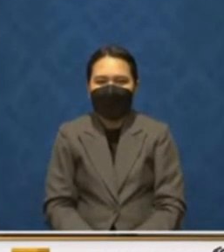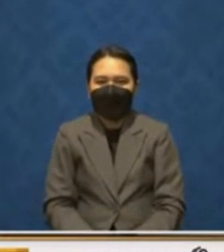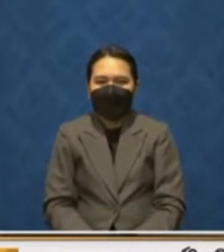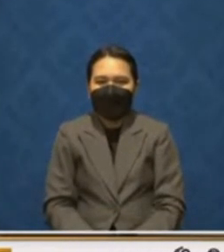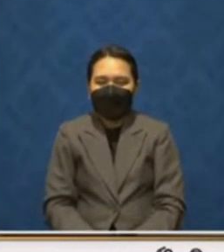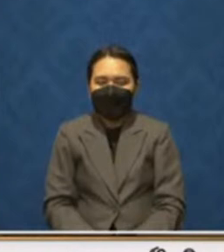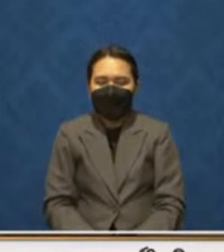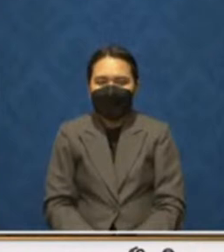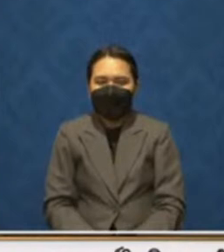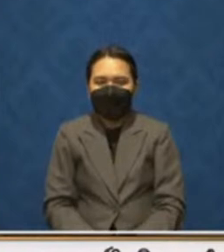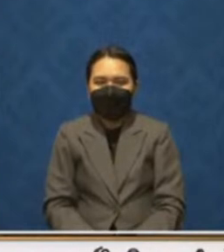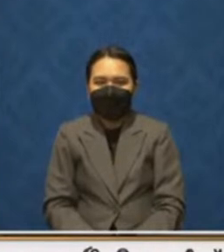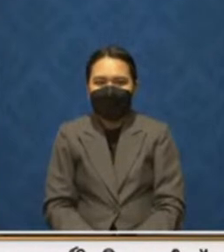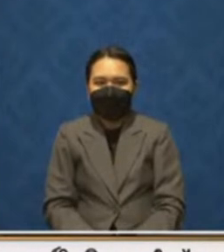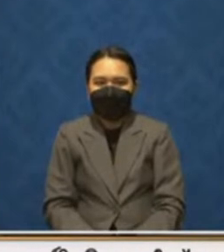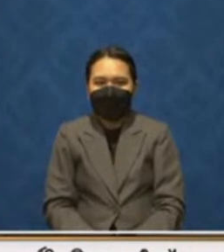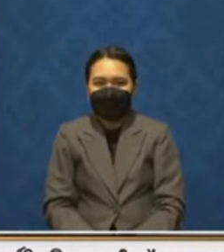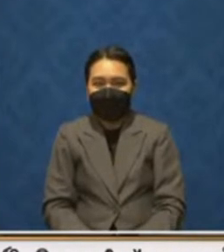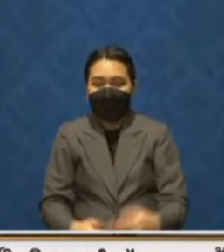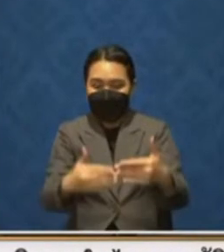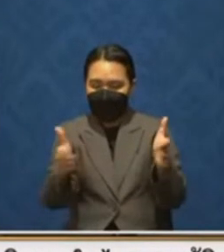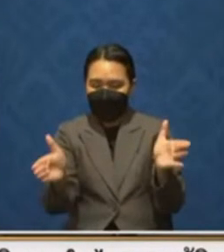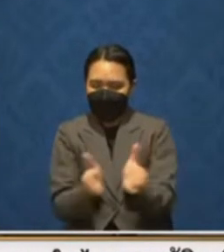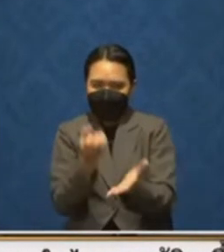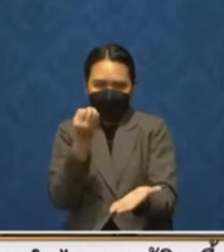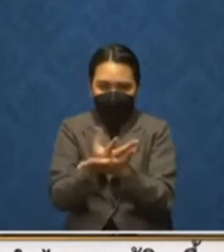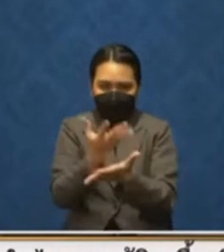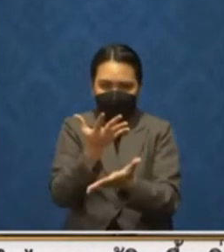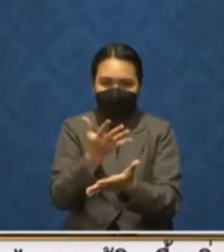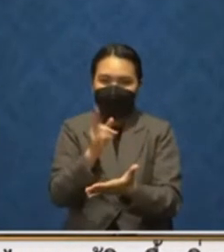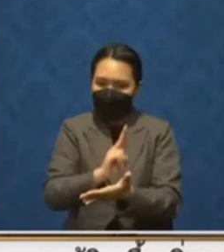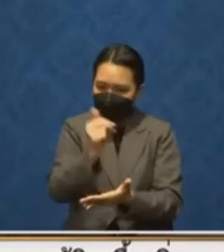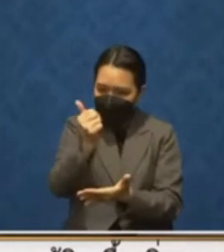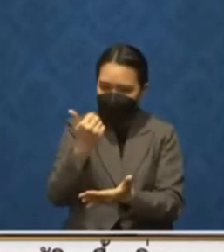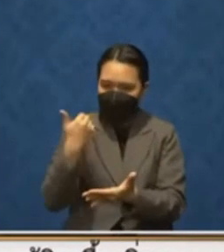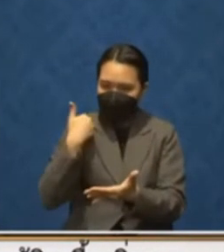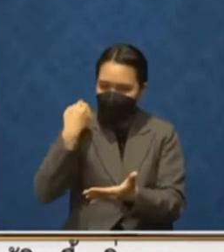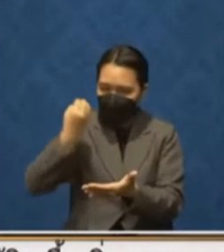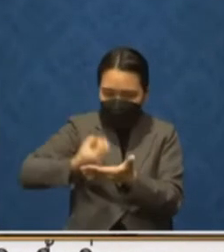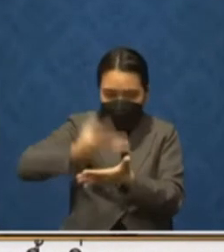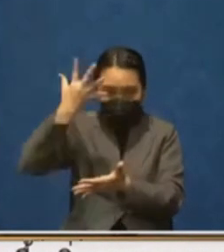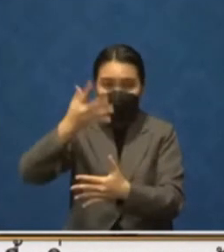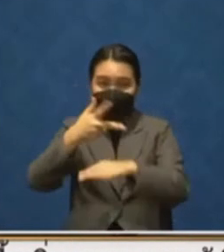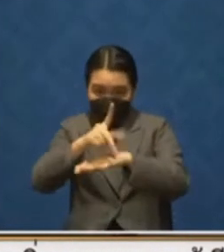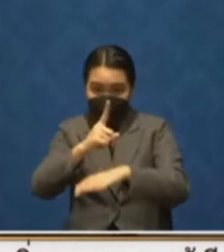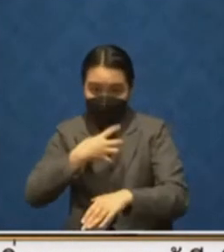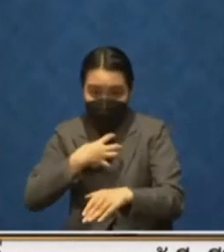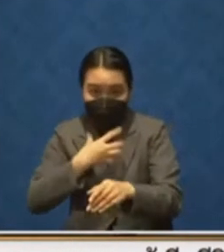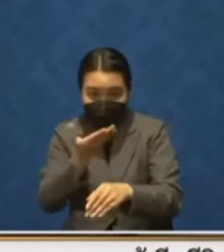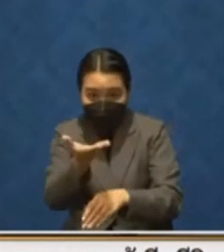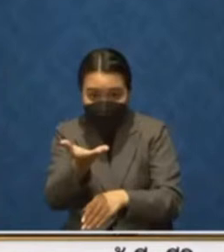เขียนว่าเตาเศรษฐีใช้แล้วดีมีแล้วรวยธรรมทานเอาสักชุดนะครับ